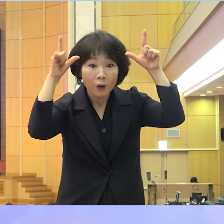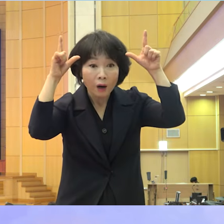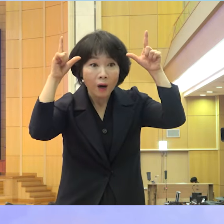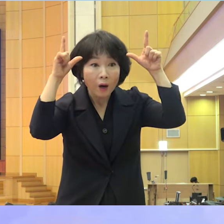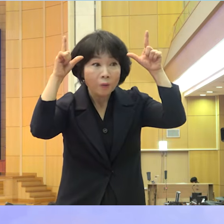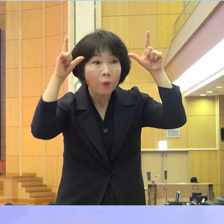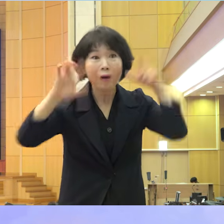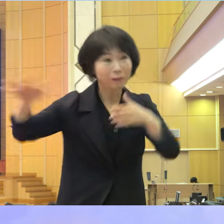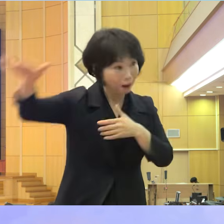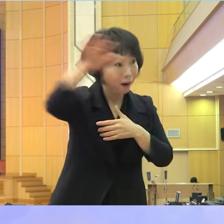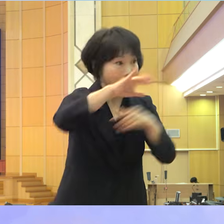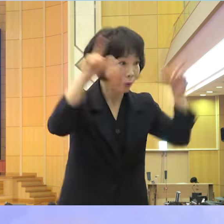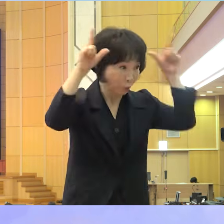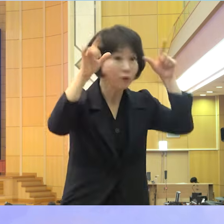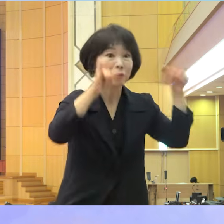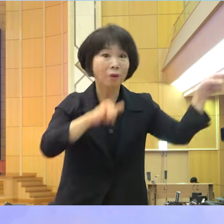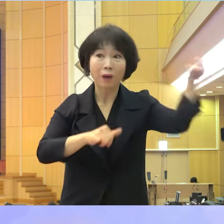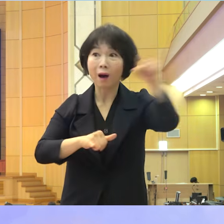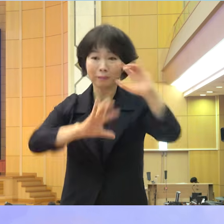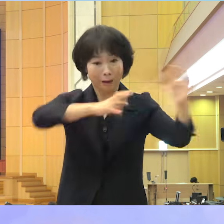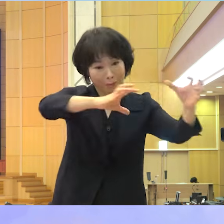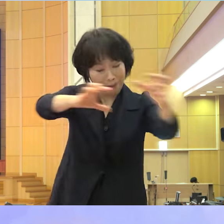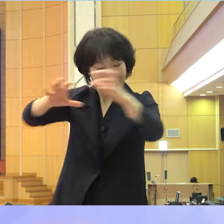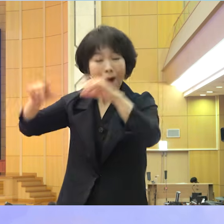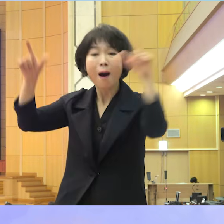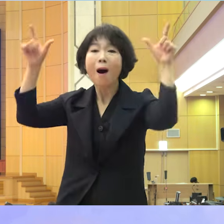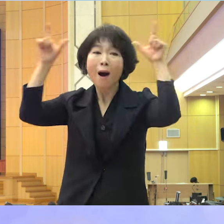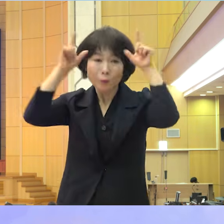없는 나라가 어느 나라죠?